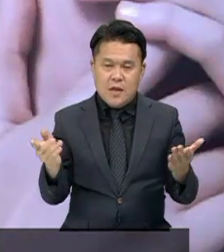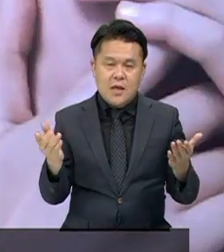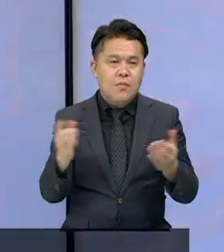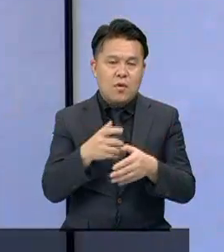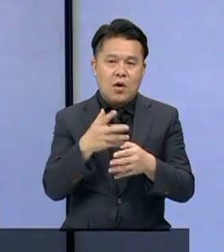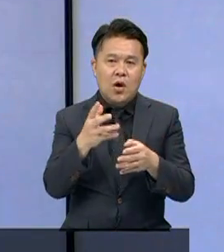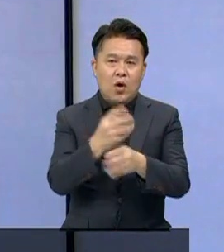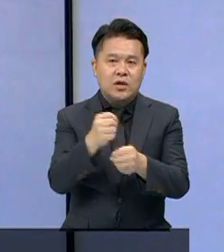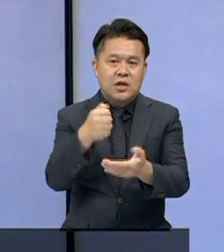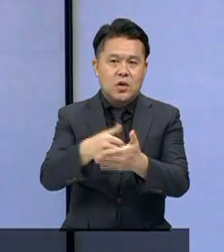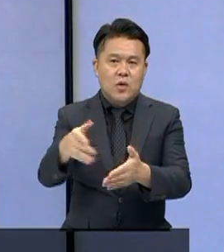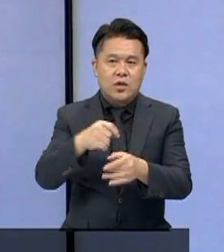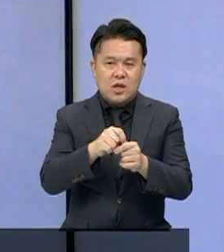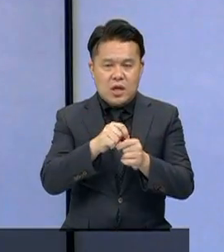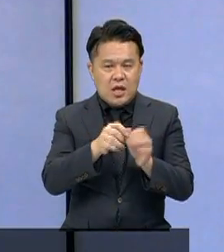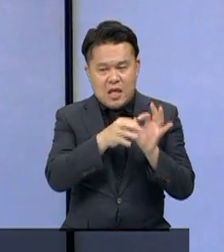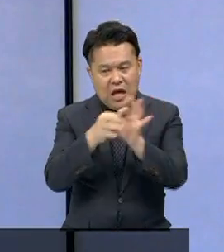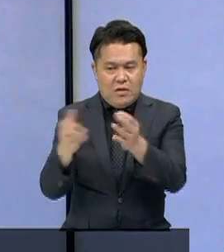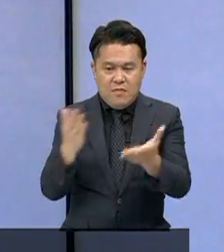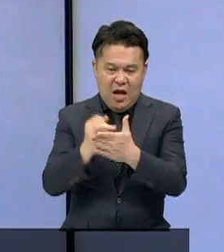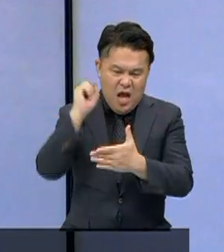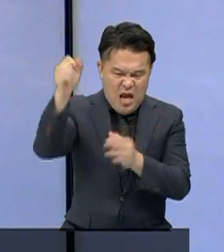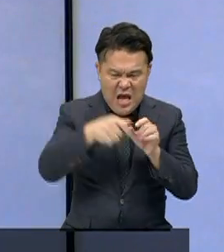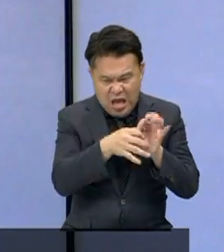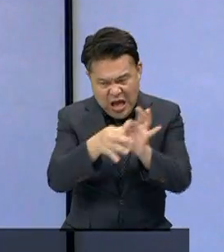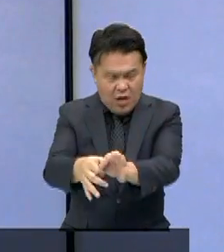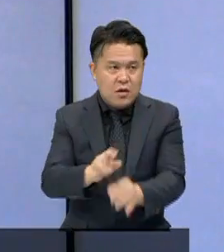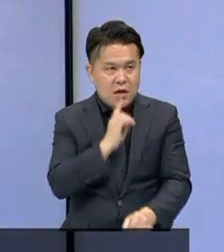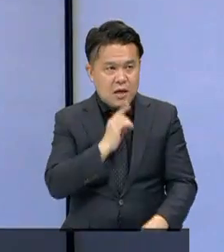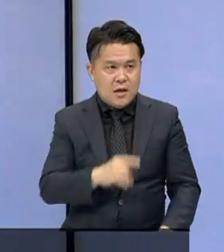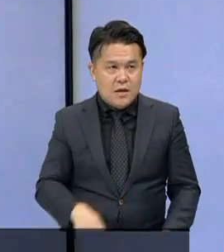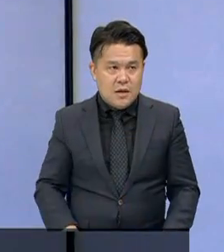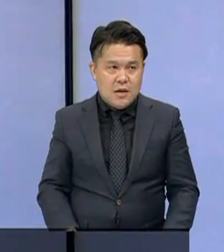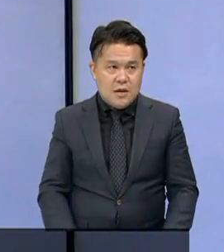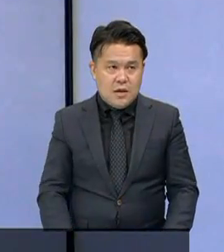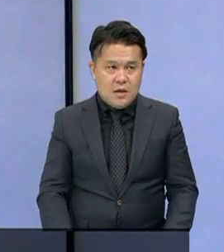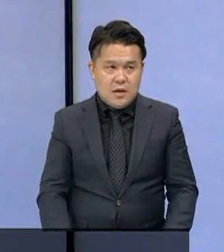총파업에 나서겠다고 강경하게 맞서고 있습니다. SBS 김하영입니다.